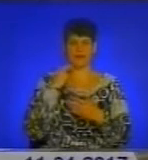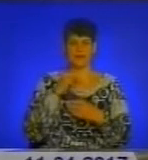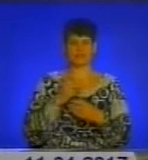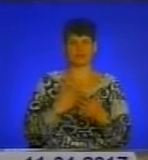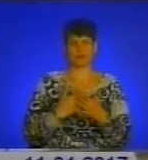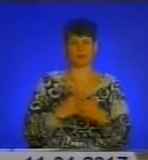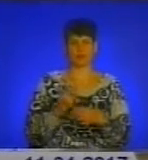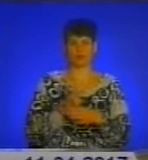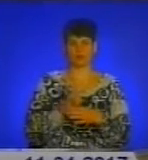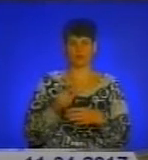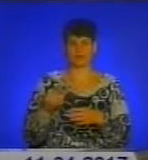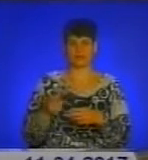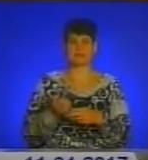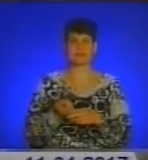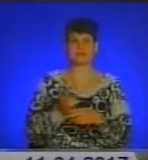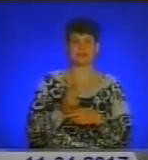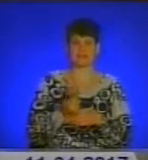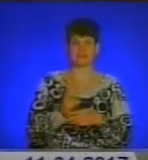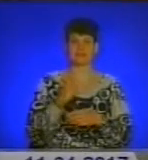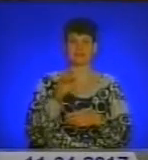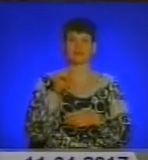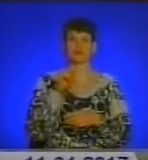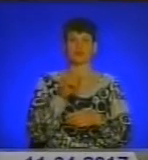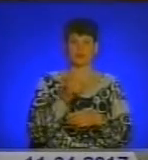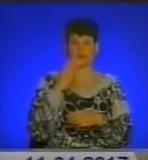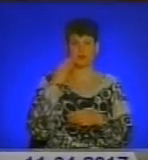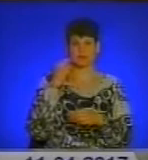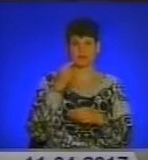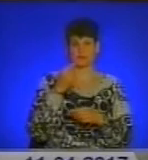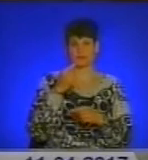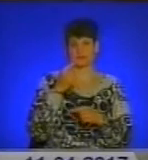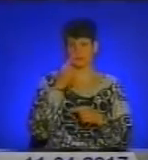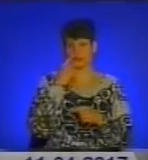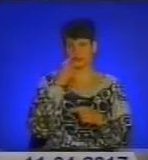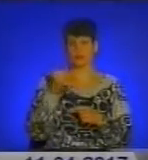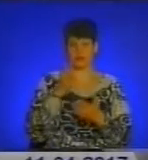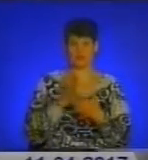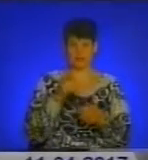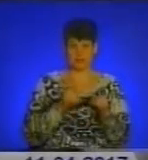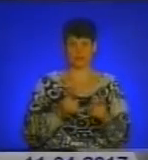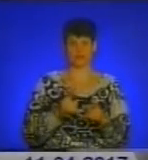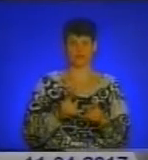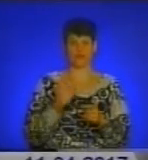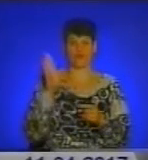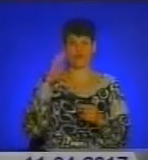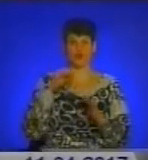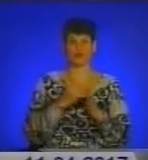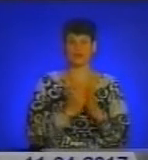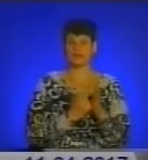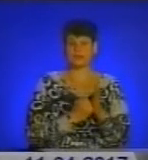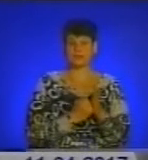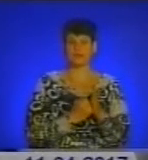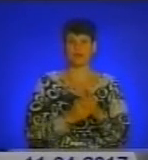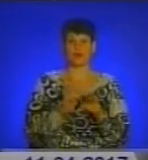обдурити тернополян – зайти в квартиру тоді, коли неподалік і справді працює комунальна служба. Щойно хтось